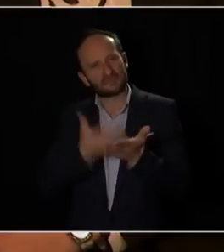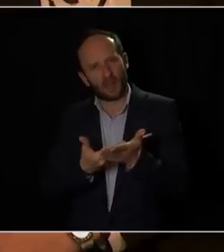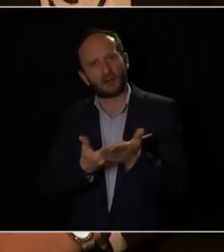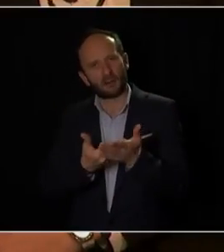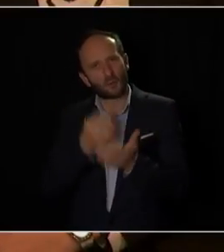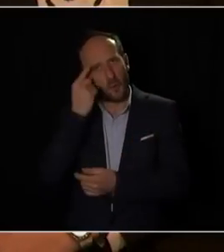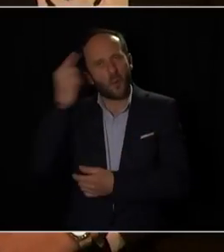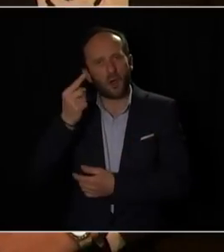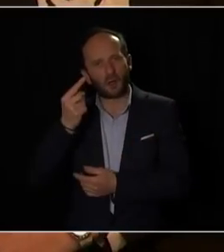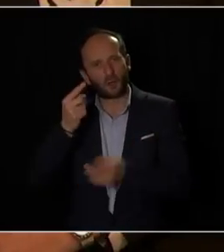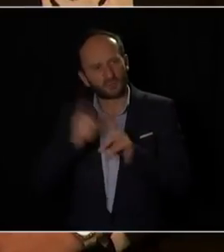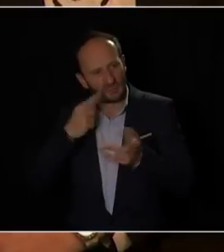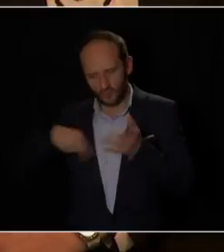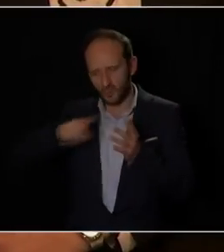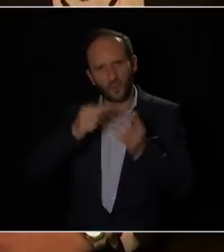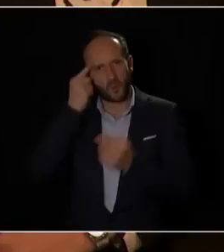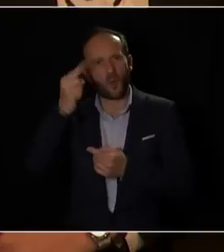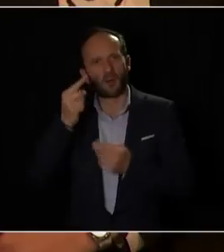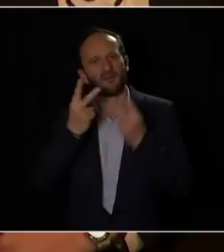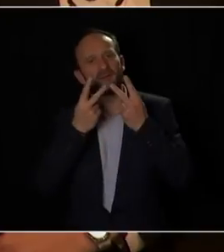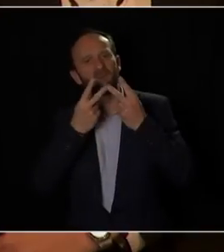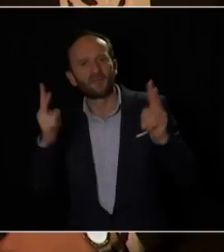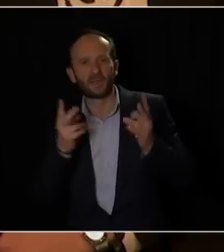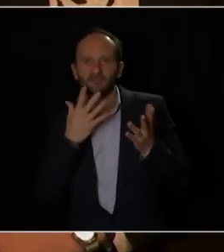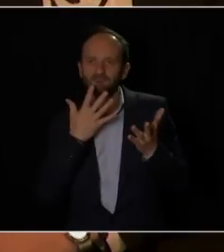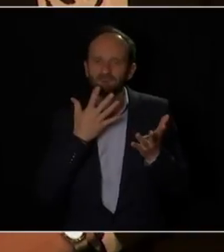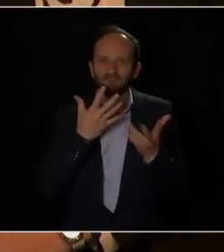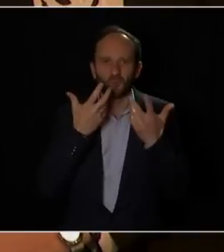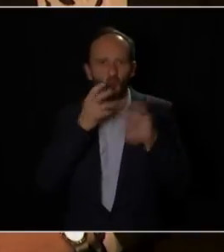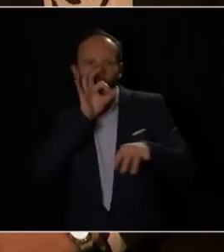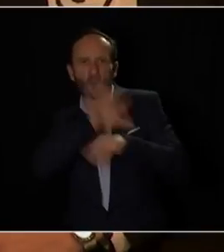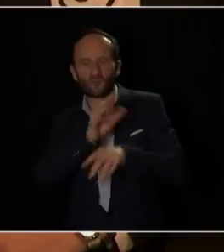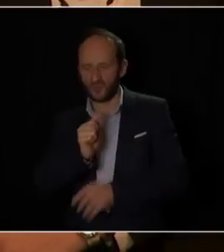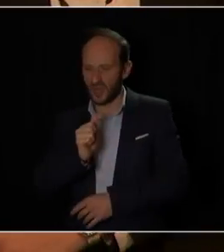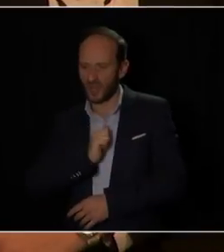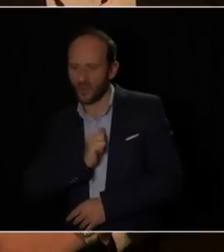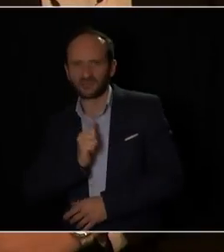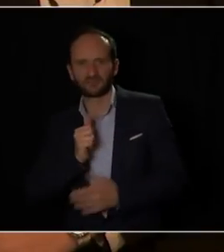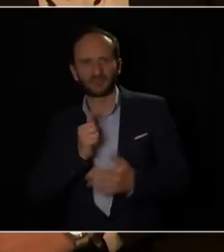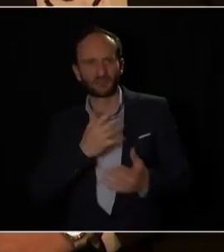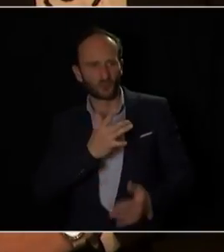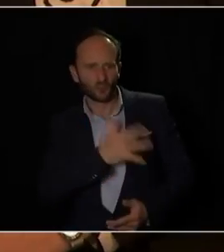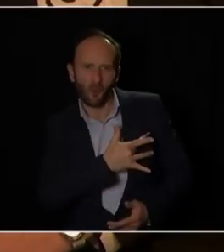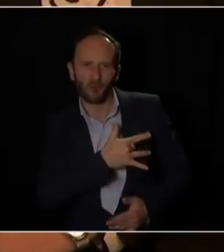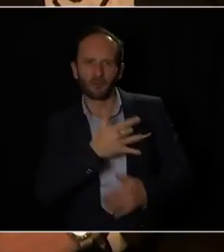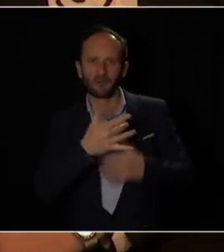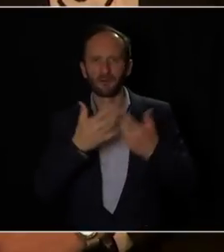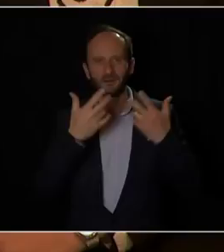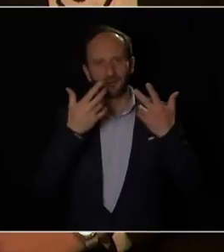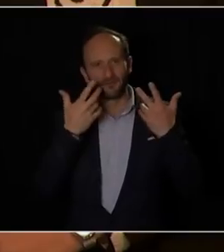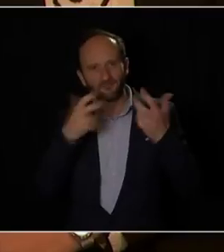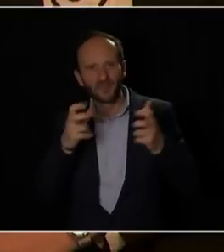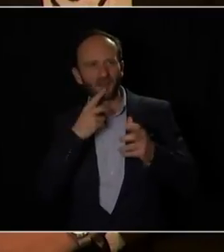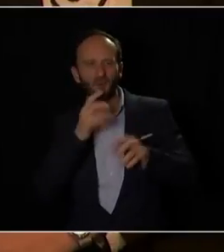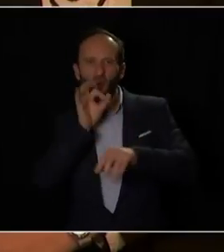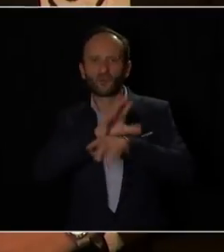laquelle nous croyons. Une ville généreuse qui refuse l'égoïsme, qui refuse l'exclusion, la discrimination. Une